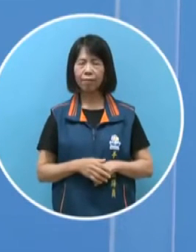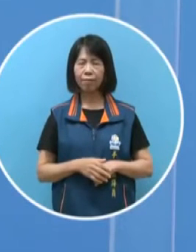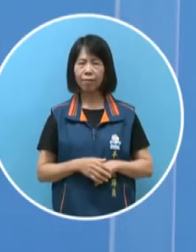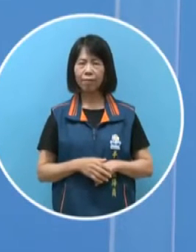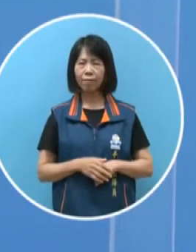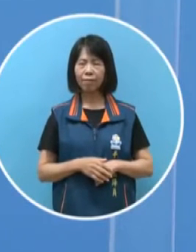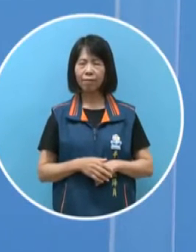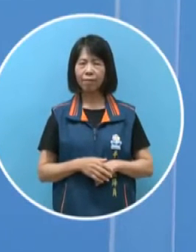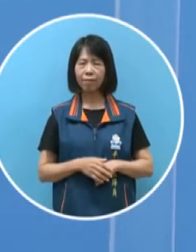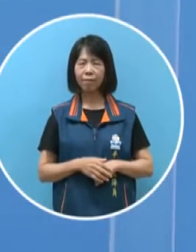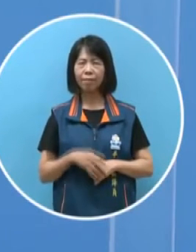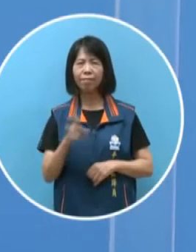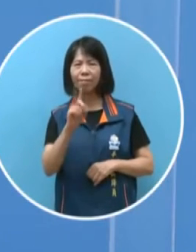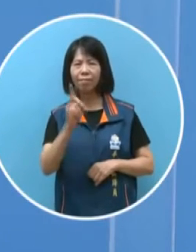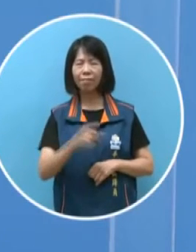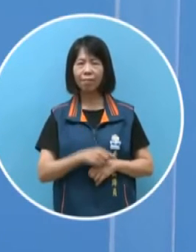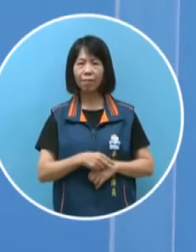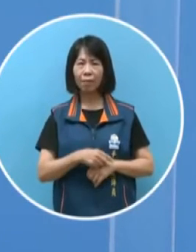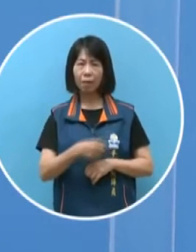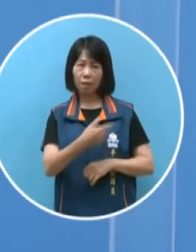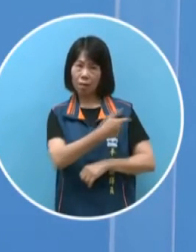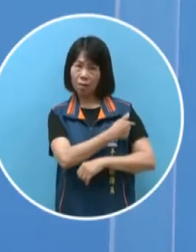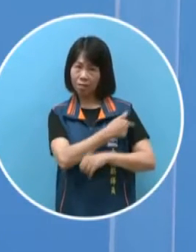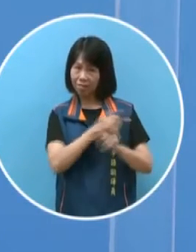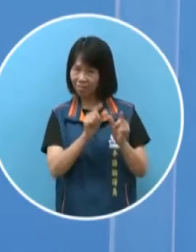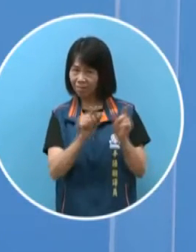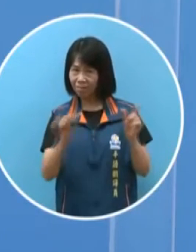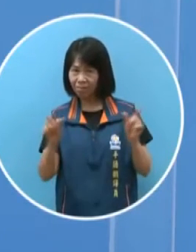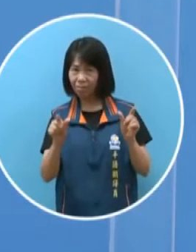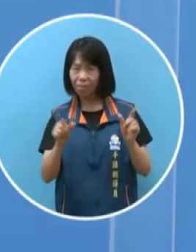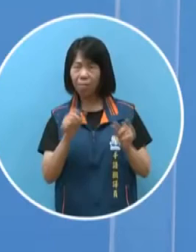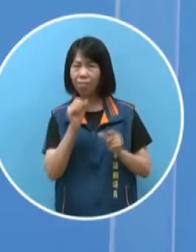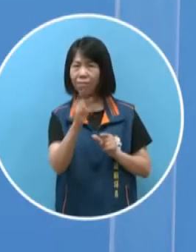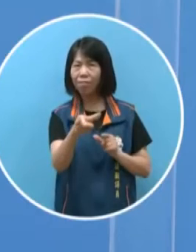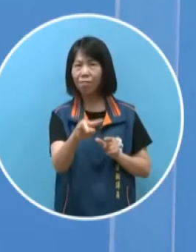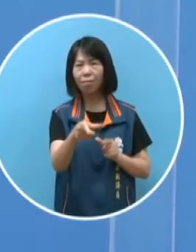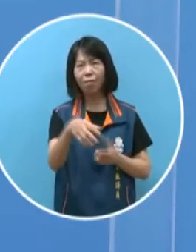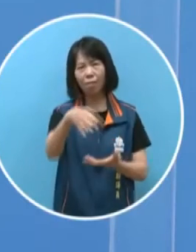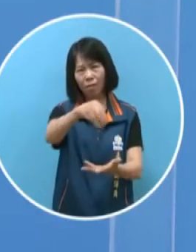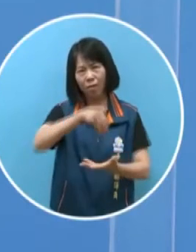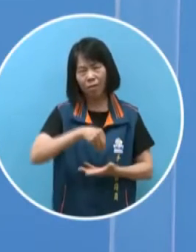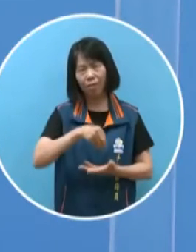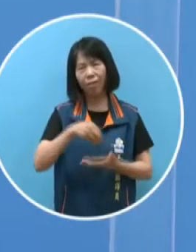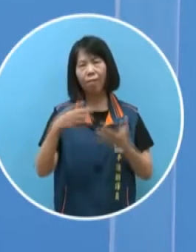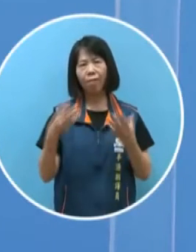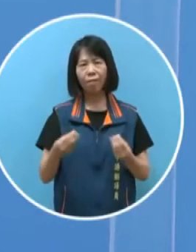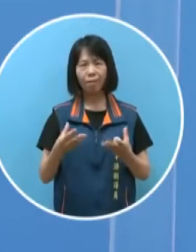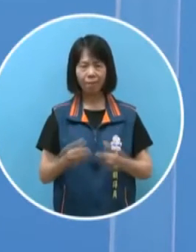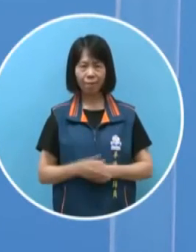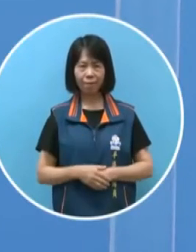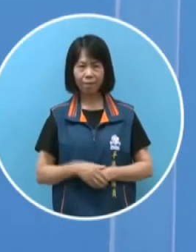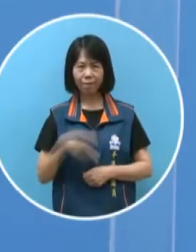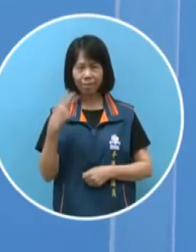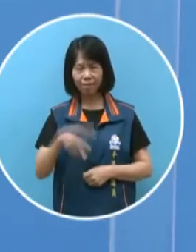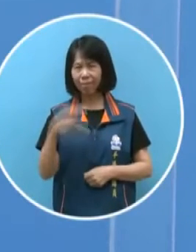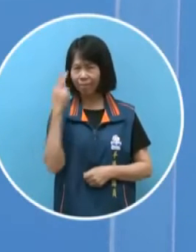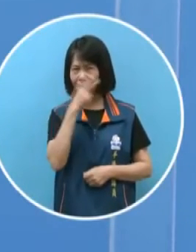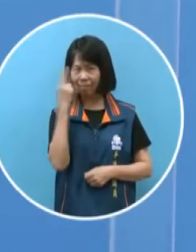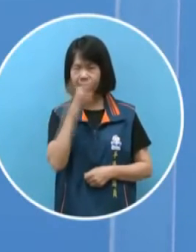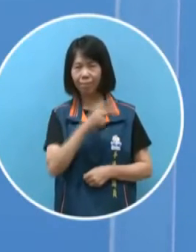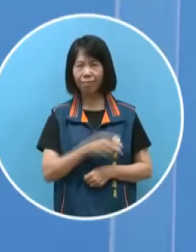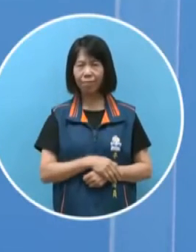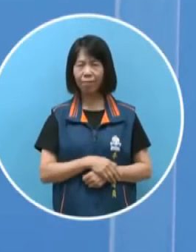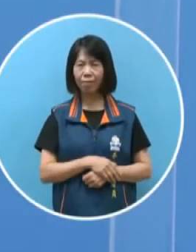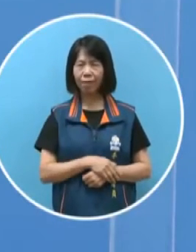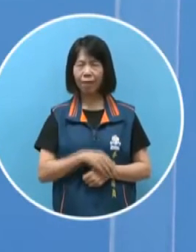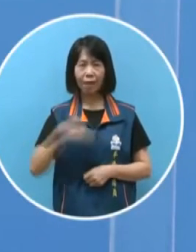把我们要的疫苗采购回来，何其残忍。不管